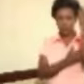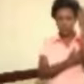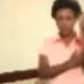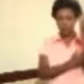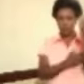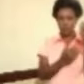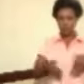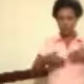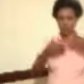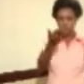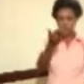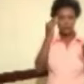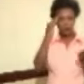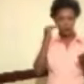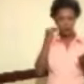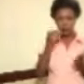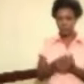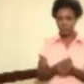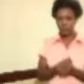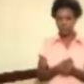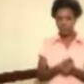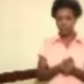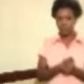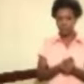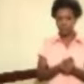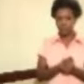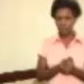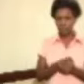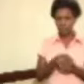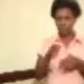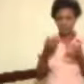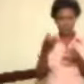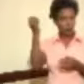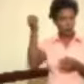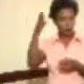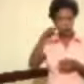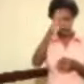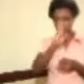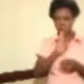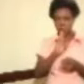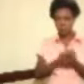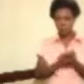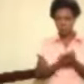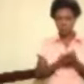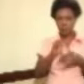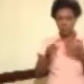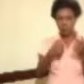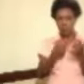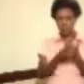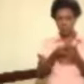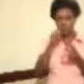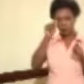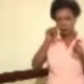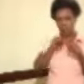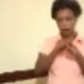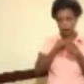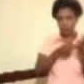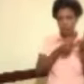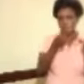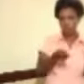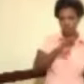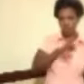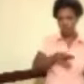présenter. Je vais plutôt, d'une part, tout comme madame Maniga, saluer la mémoire de jeune Mounsa Tombéa. Parce que quel